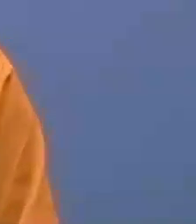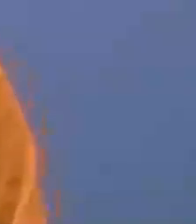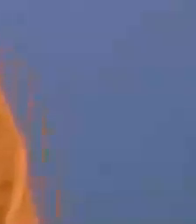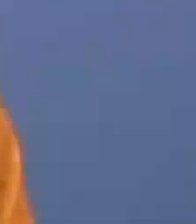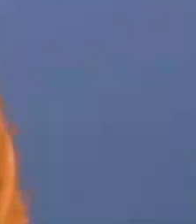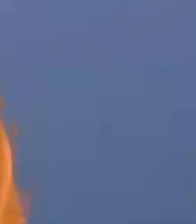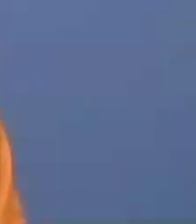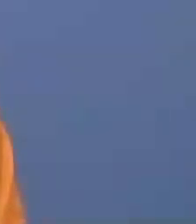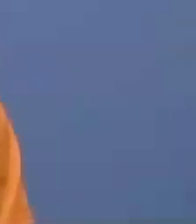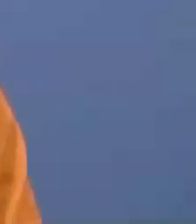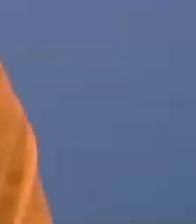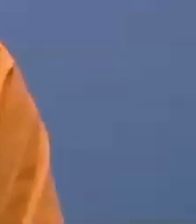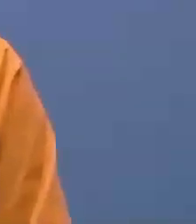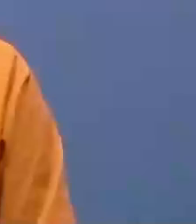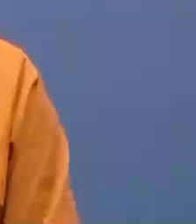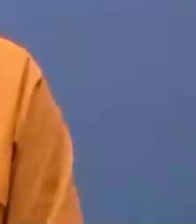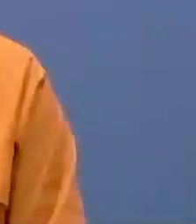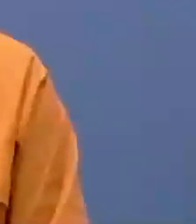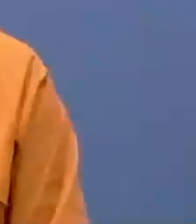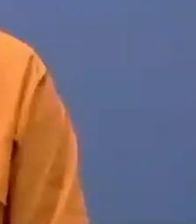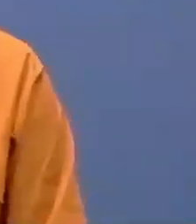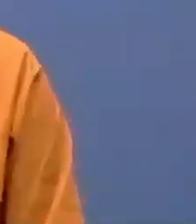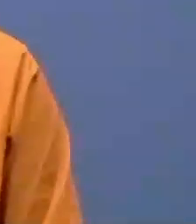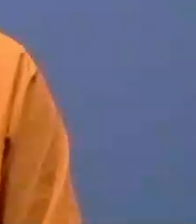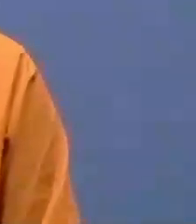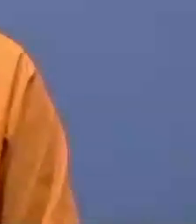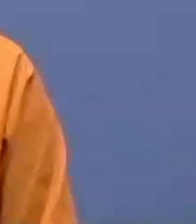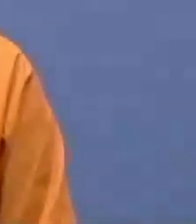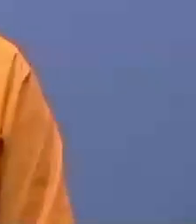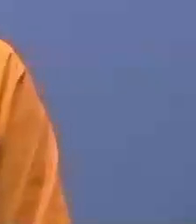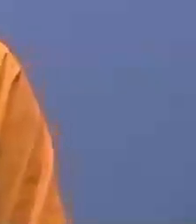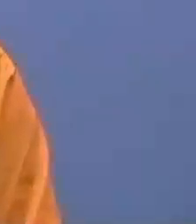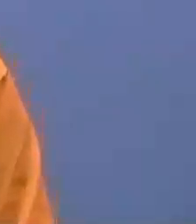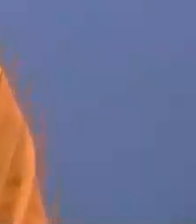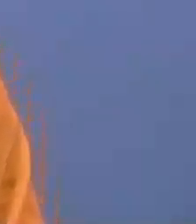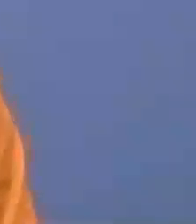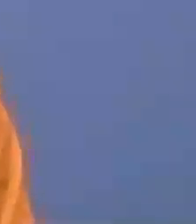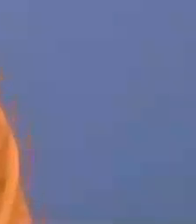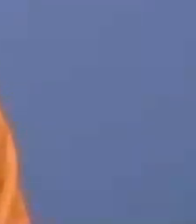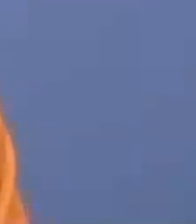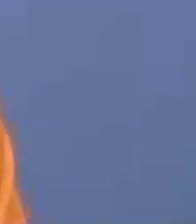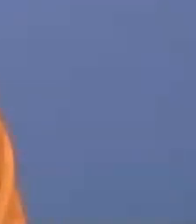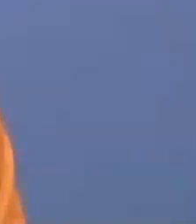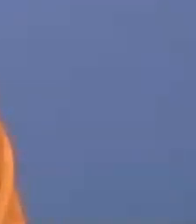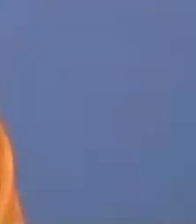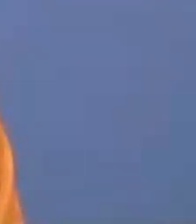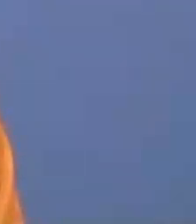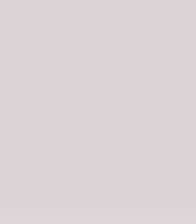呢，你不知道神向你倾倒了多少的怜悯。